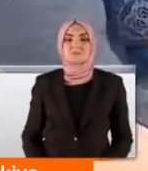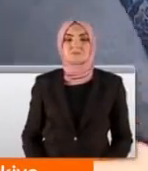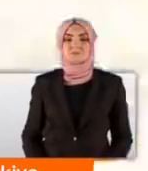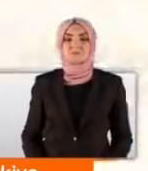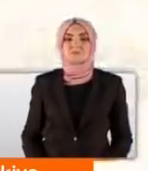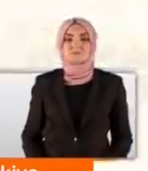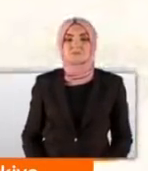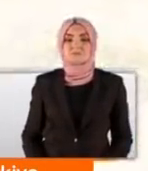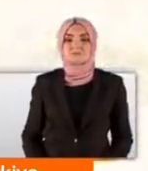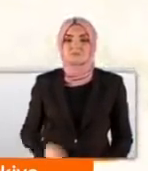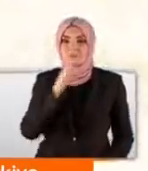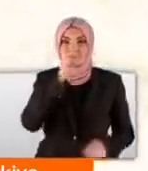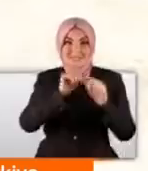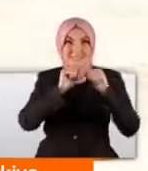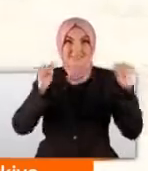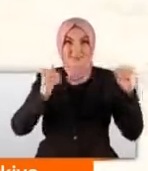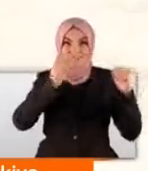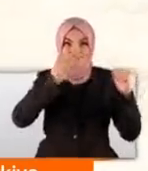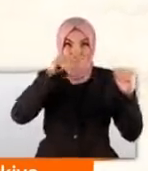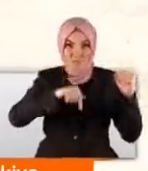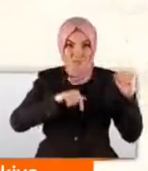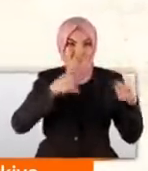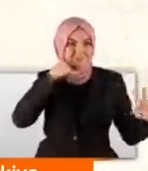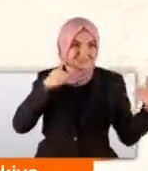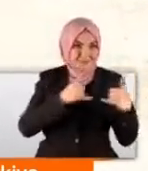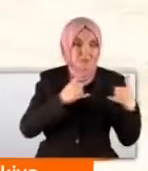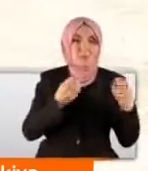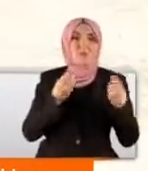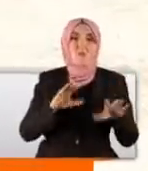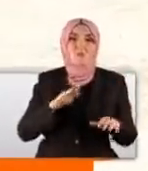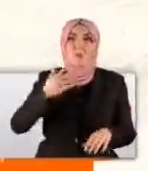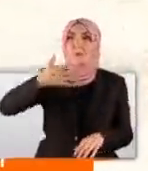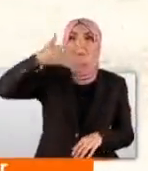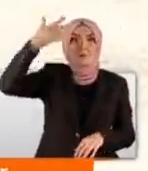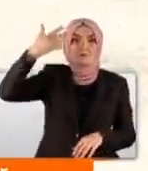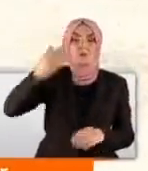Dışarı çıkartıyoruz. Camın önünde dahi konuşamıyorum. Giriş katta oturuyorum. Beşinci katta bile çekmiyor.